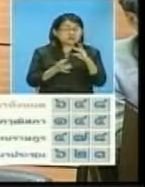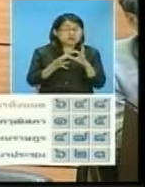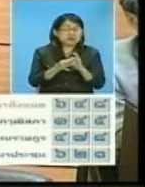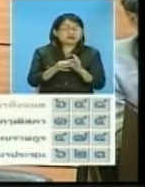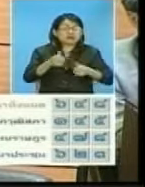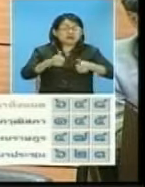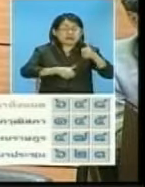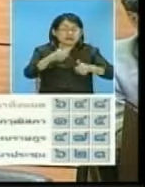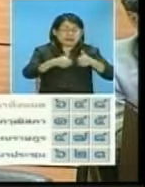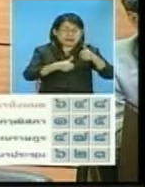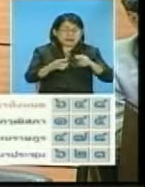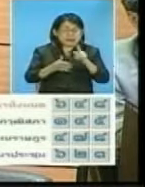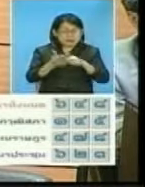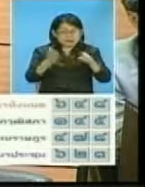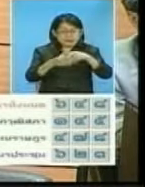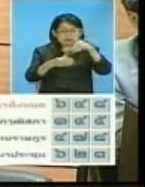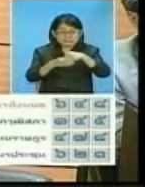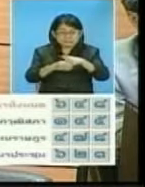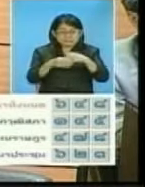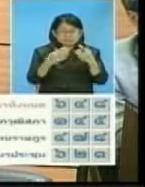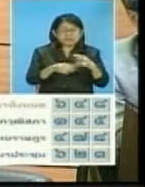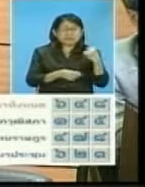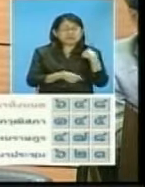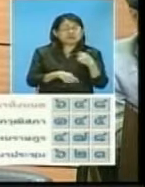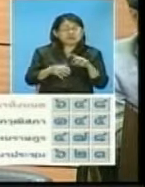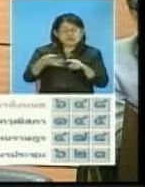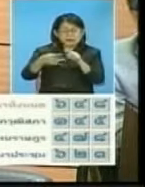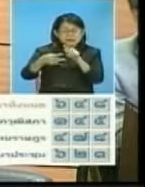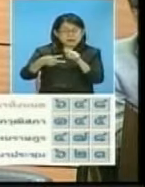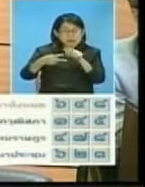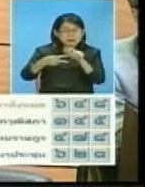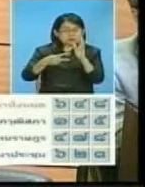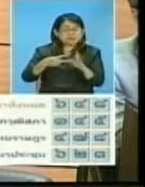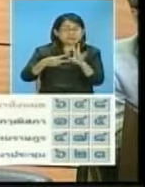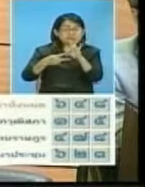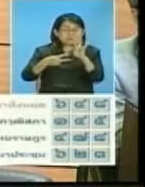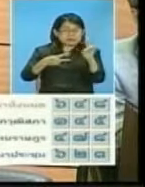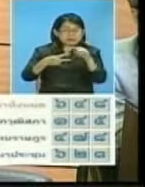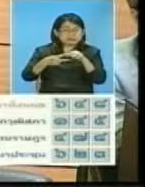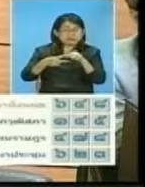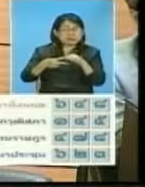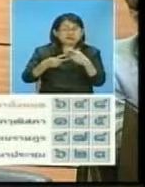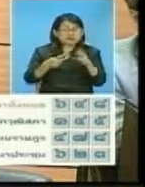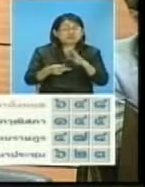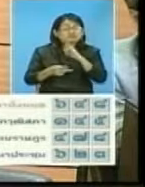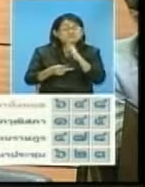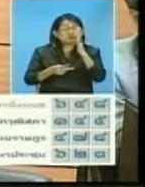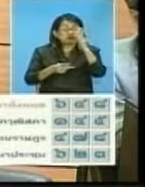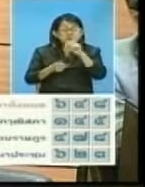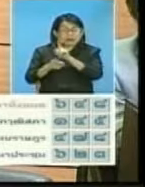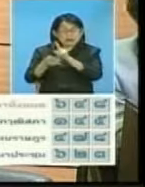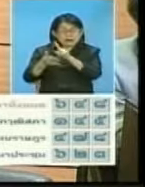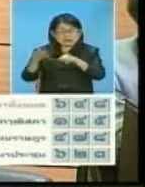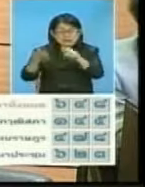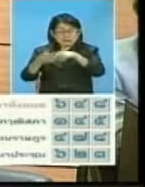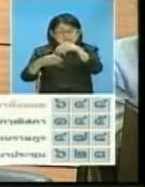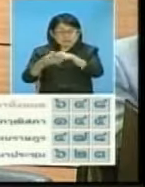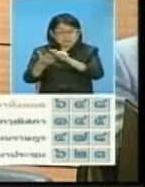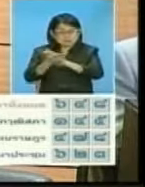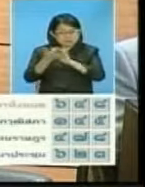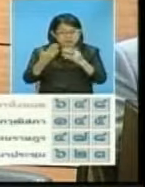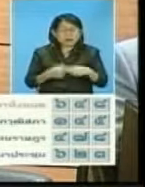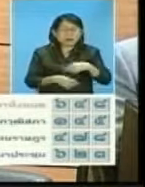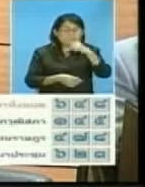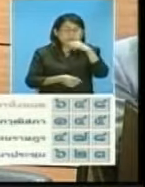นั้นเนี่ย99คนนะท่านท่านนะ77คนนะฮะก็นำไปสู่เกิดเลือกตั้งเสร็จนะฮะโชคร้ายของประเทศไทยนะฮ